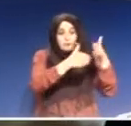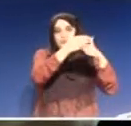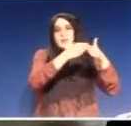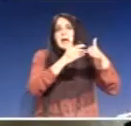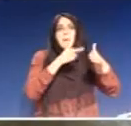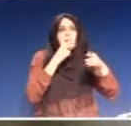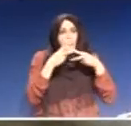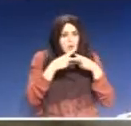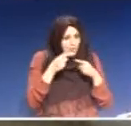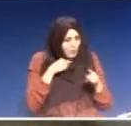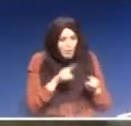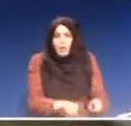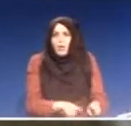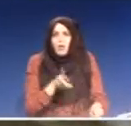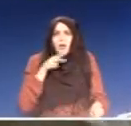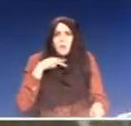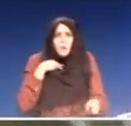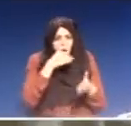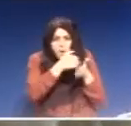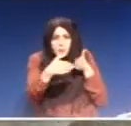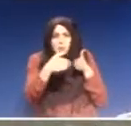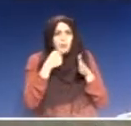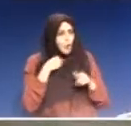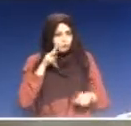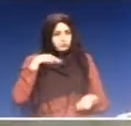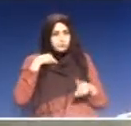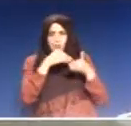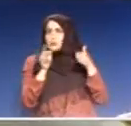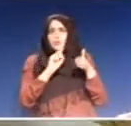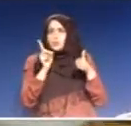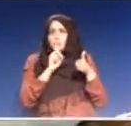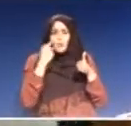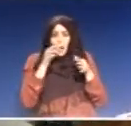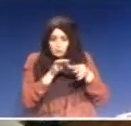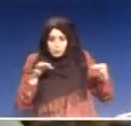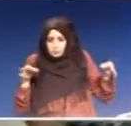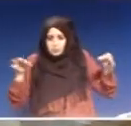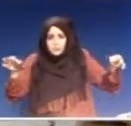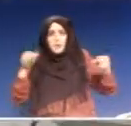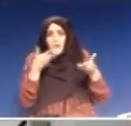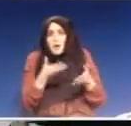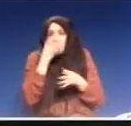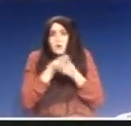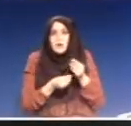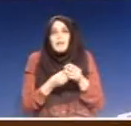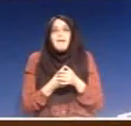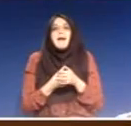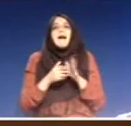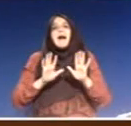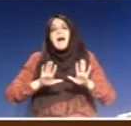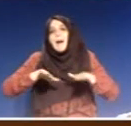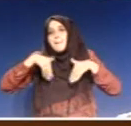تاعو يقول لي يا ودي كيفاش هكذا؟ يقول له في حدي، يقول لي يا ودي ما راكش في حدك وها وكذا. وثم اللي من